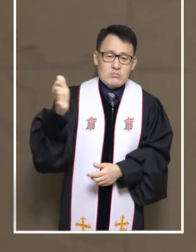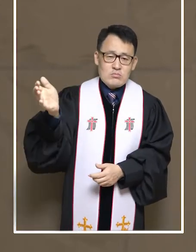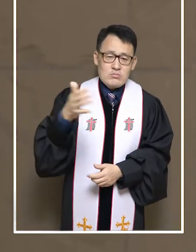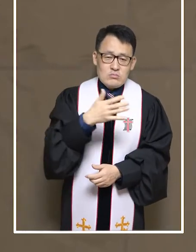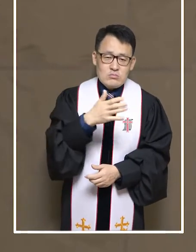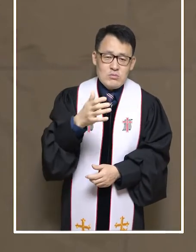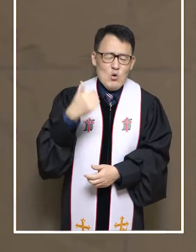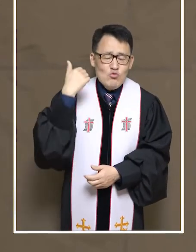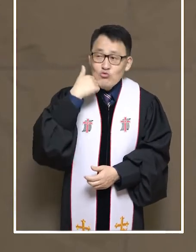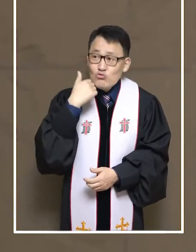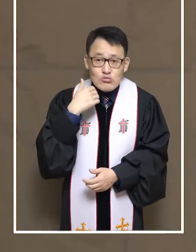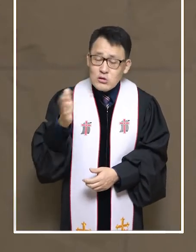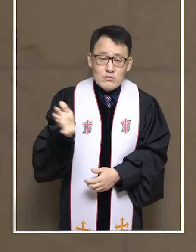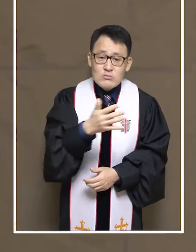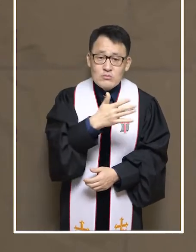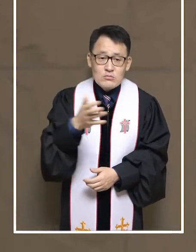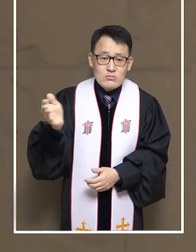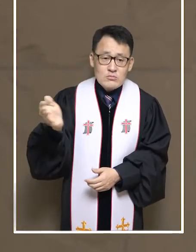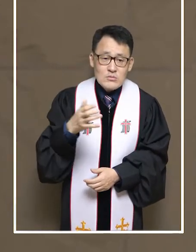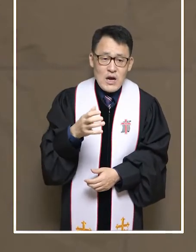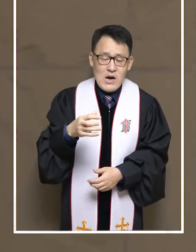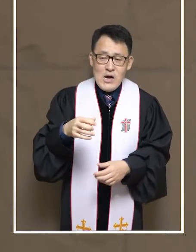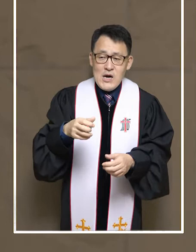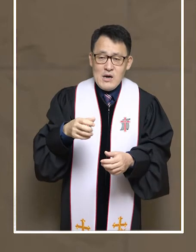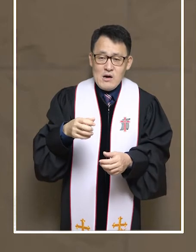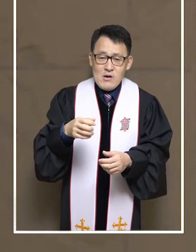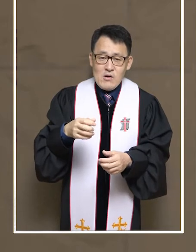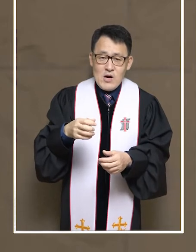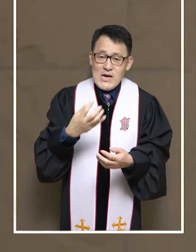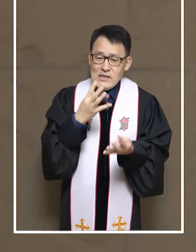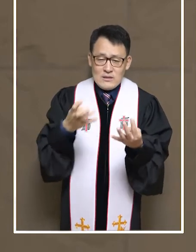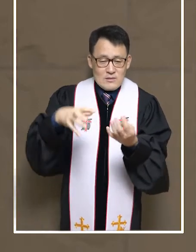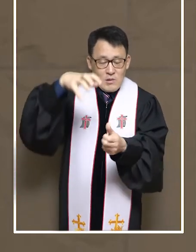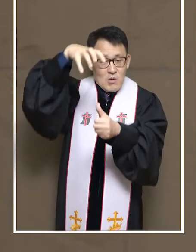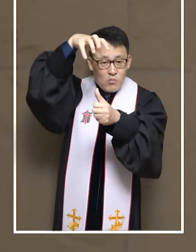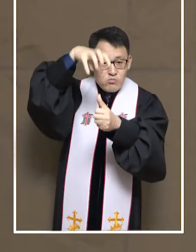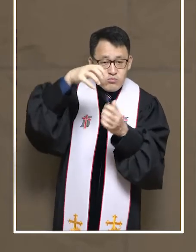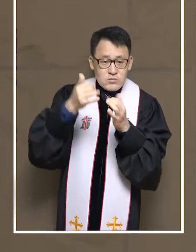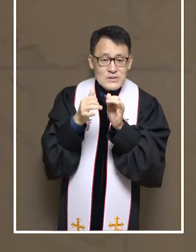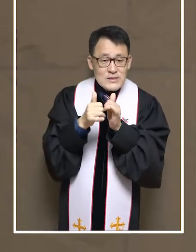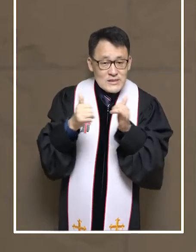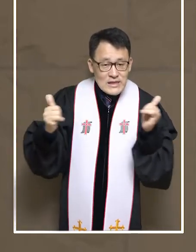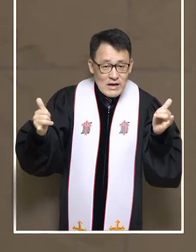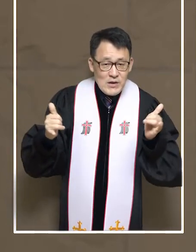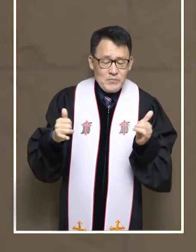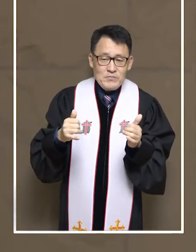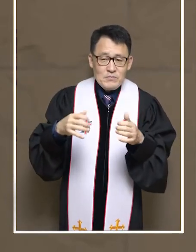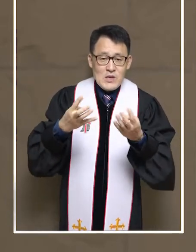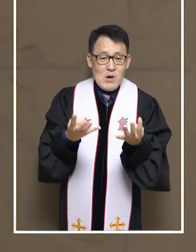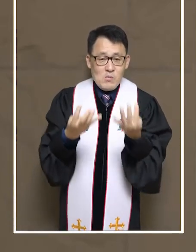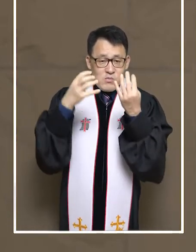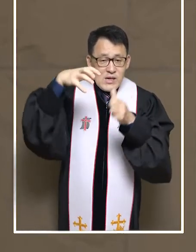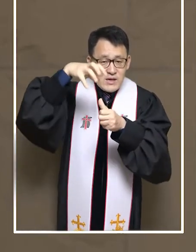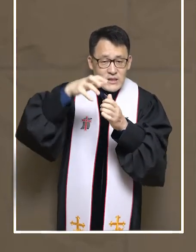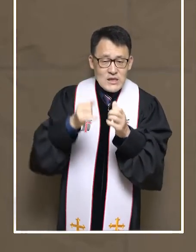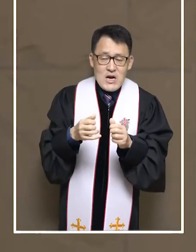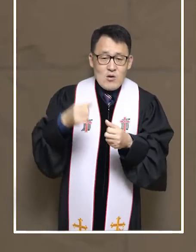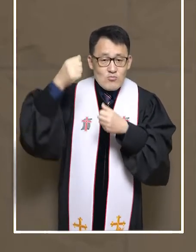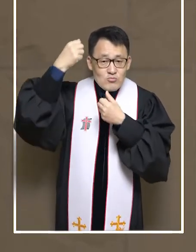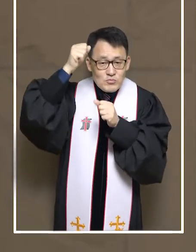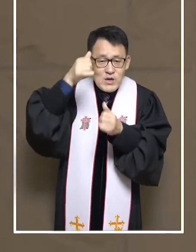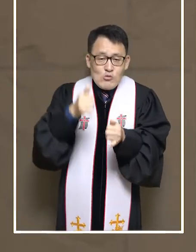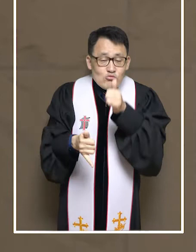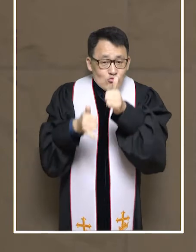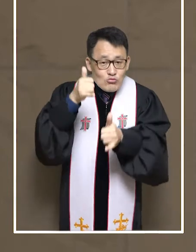감방에서는 소리조차 거의 들을 수 없었다. 간수들은 바닥이 펠트로 된 구두를